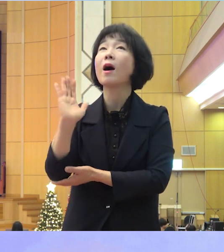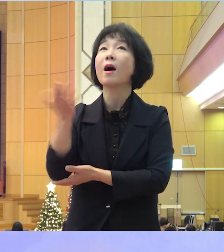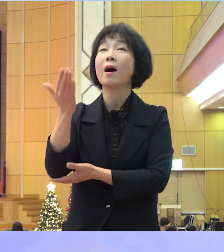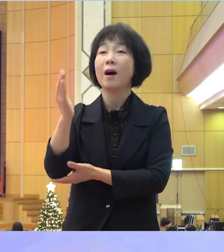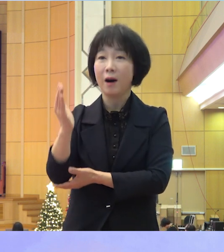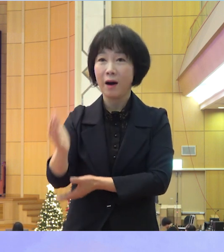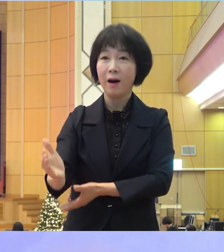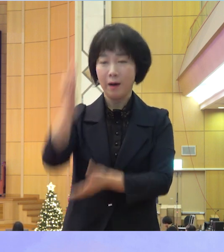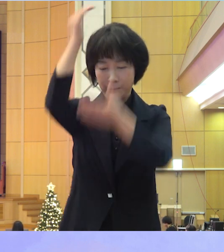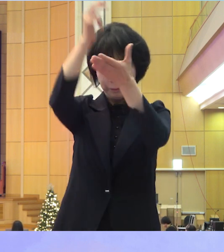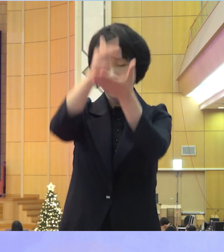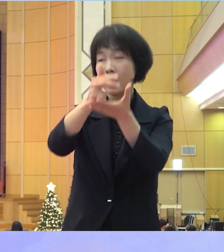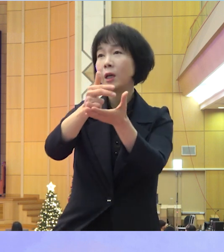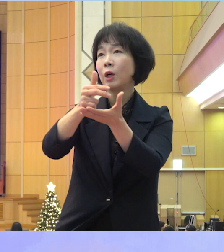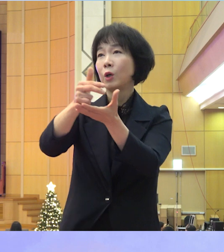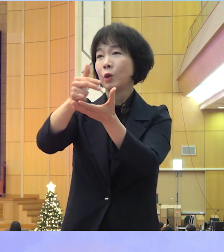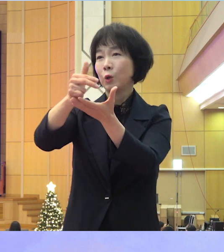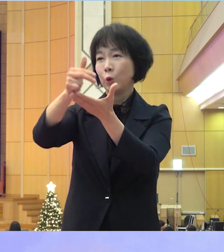영광